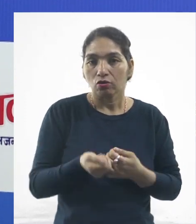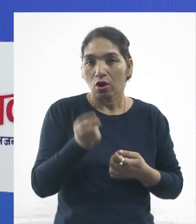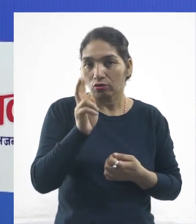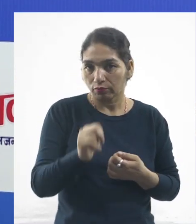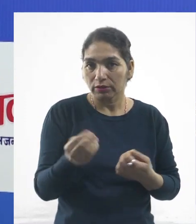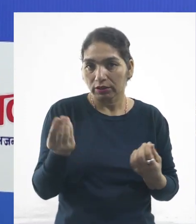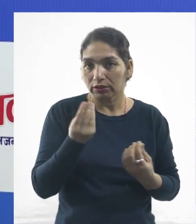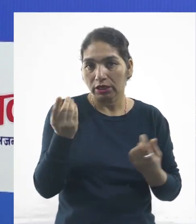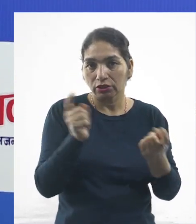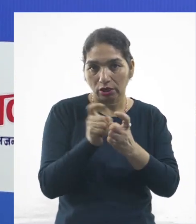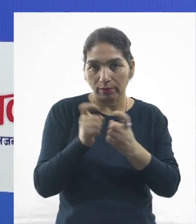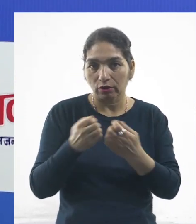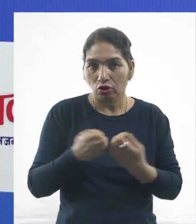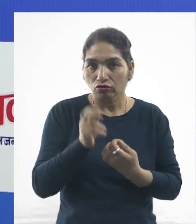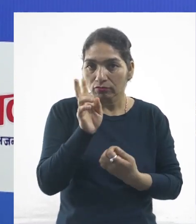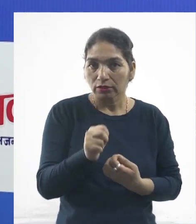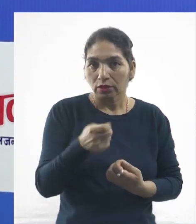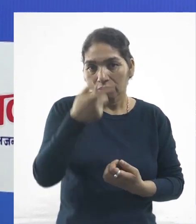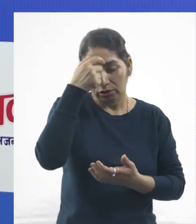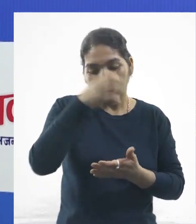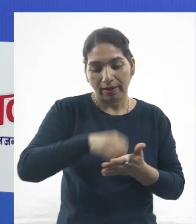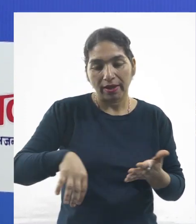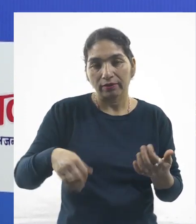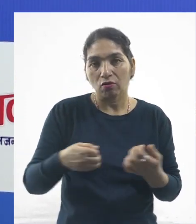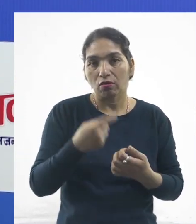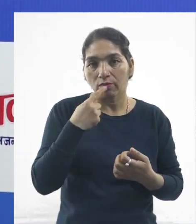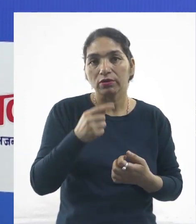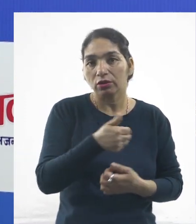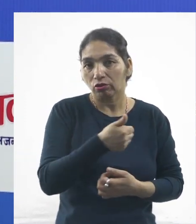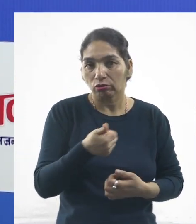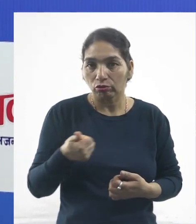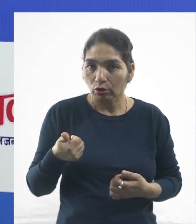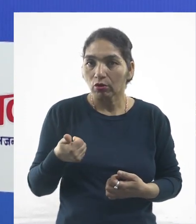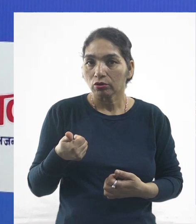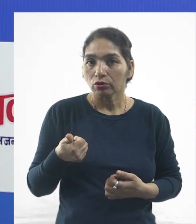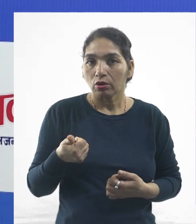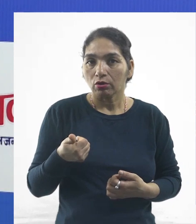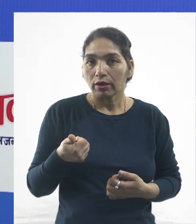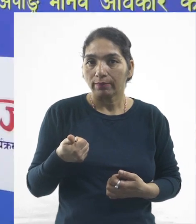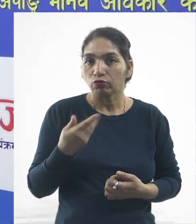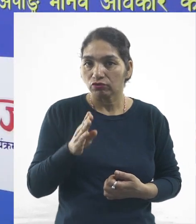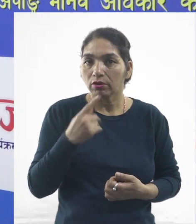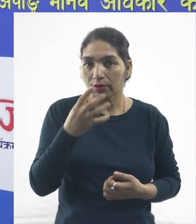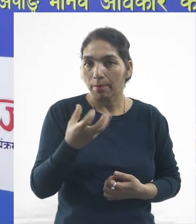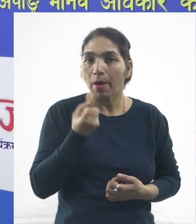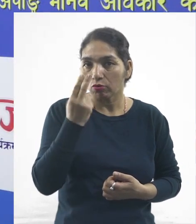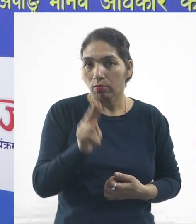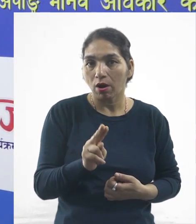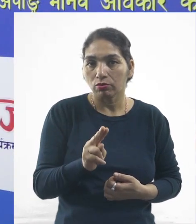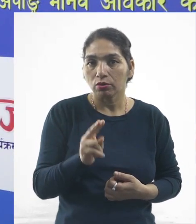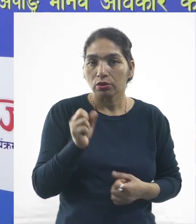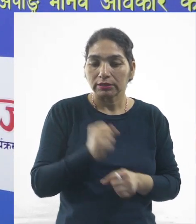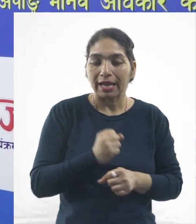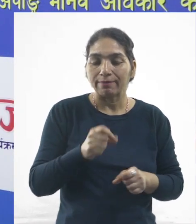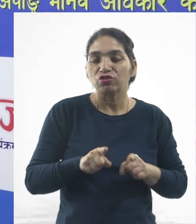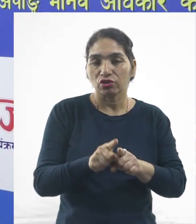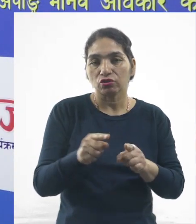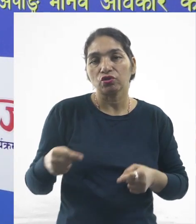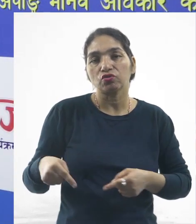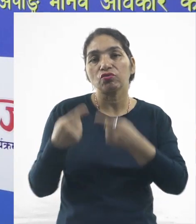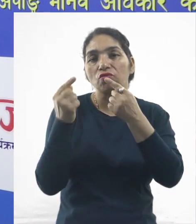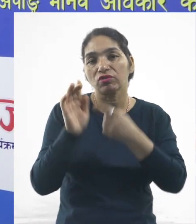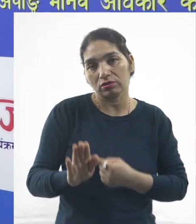केही छलफल गर्नुपर्छ ती कुरा चाहिँ हामीले समाधान गऱ्यो भने अझ राम्रो हुन्छ भन्ने खालका के त्यस्तो हजुरले केही भेट्नुभयो त्यस्तो कुराहरू काम सँगसँगै चुनौती चाहिँ छन्